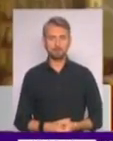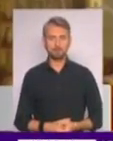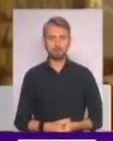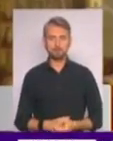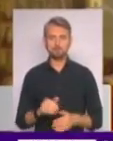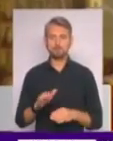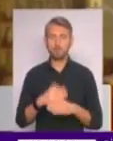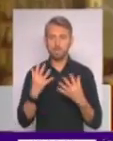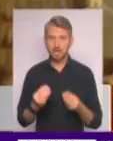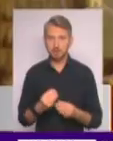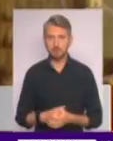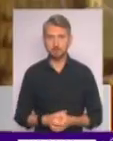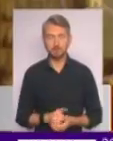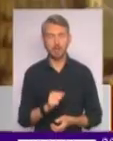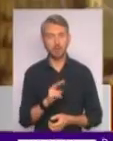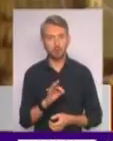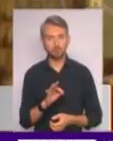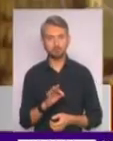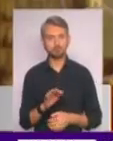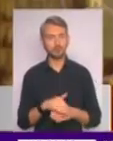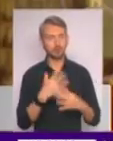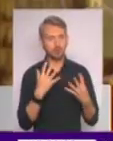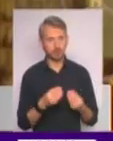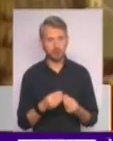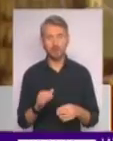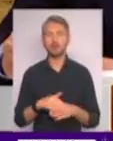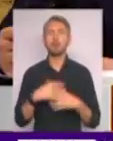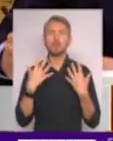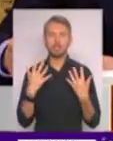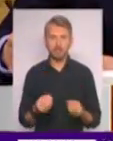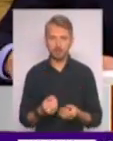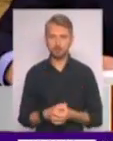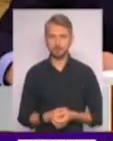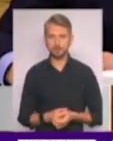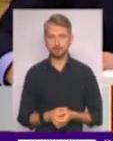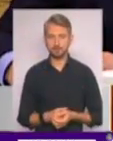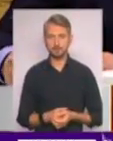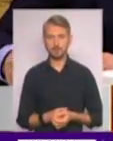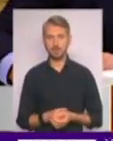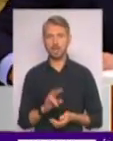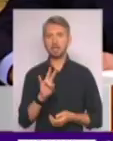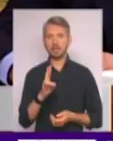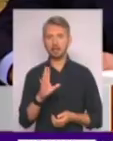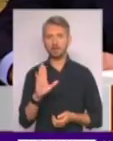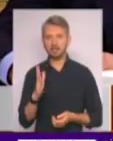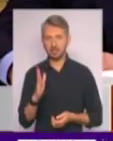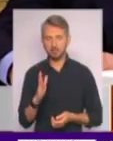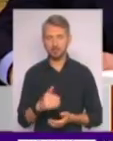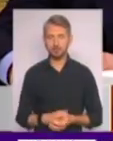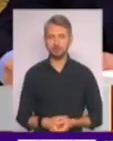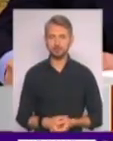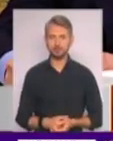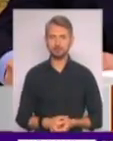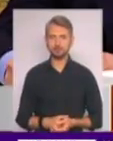Добрий день. Алло. Прошу, доброго будь дня. Ласка. Ваше добрий запитання. День. Добрий день. Надія Васильівна. Так, пані Надія, раді